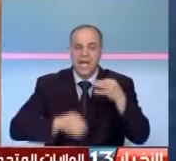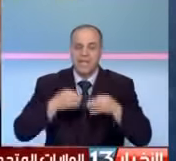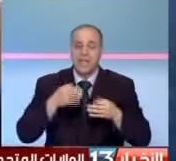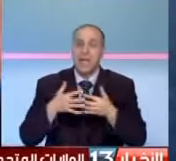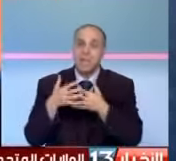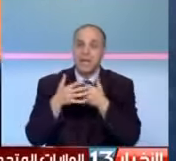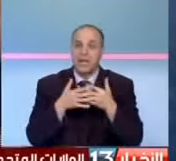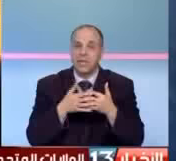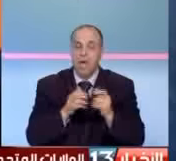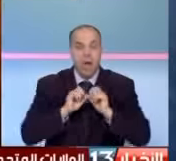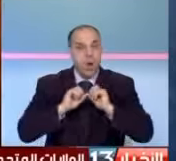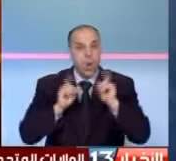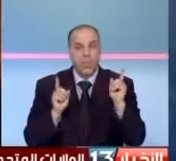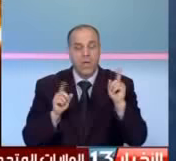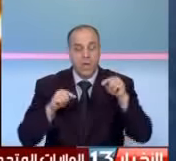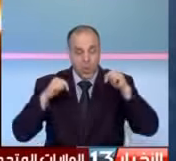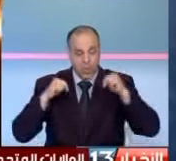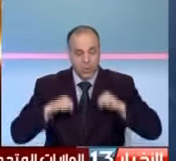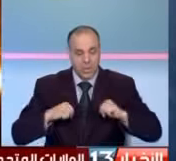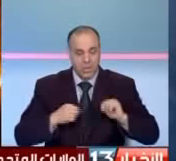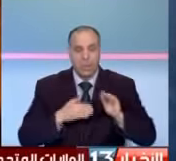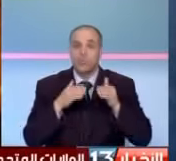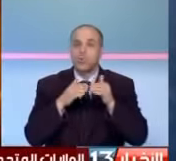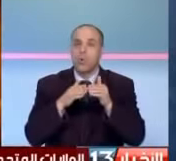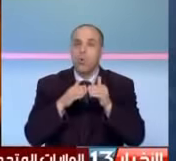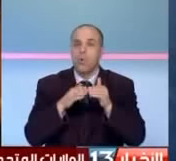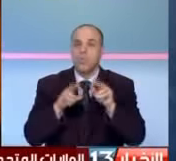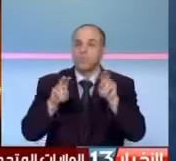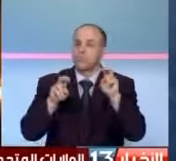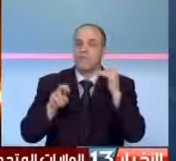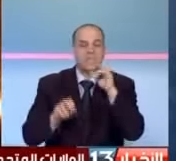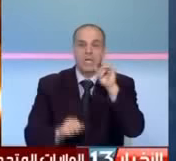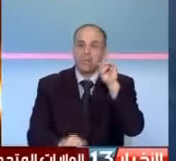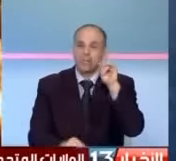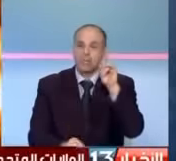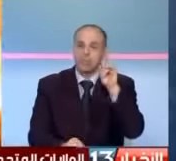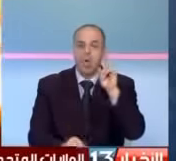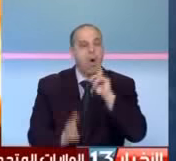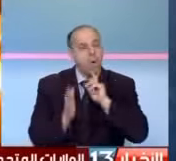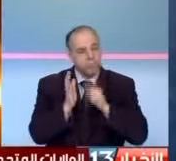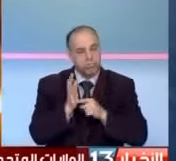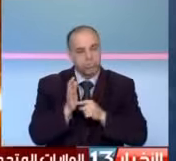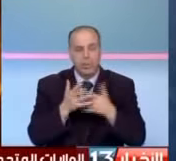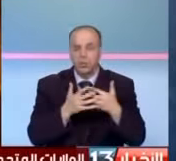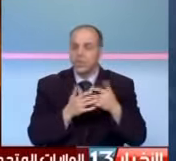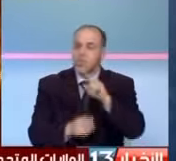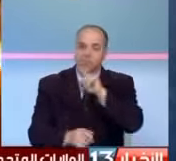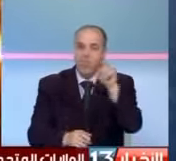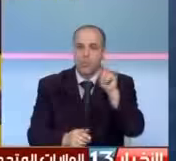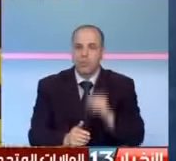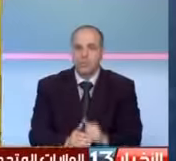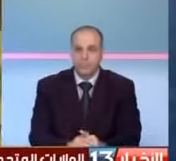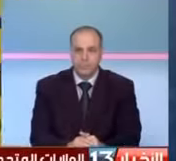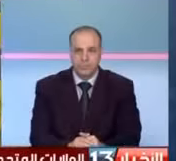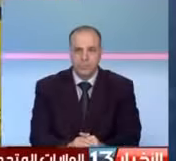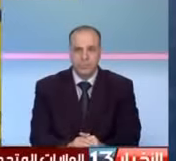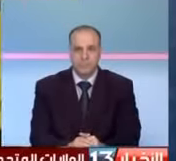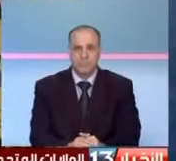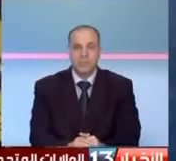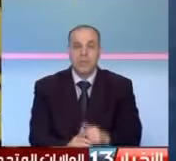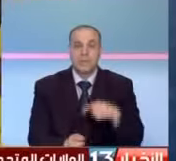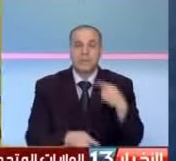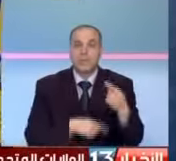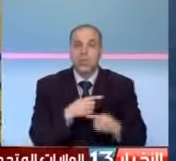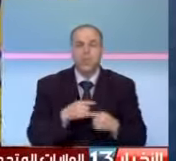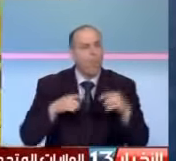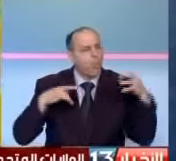الأمريكية أوضح أن الوزارة لن تقدم طلب تعليق طارئ لوقف الحكم الصادر بسياتل. في الأثناء